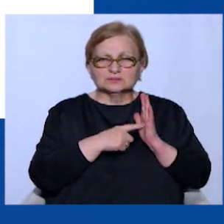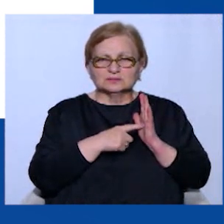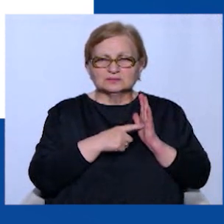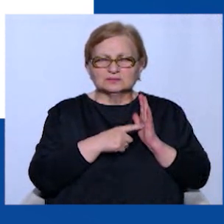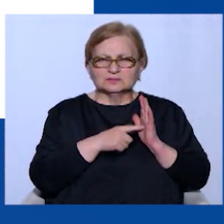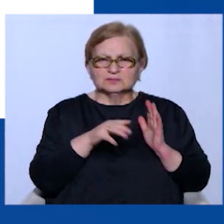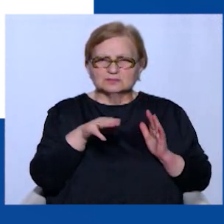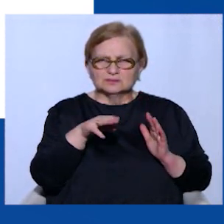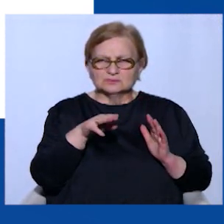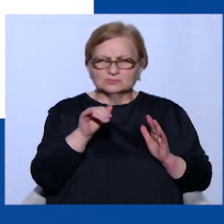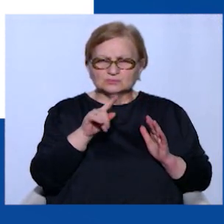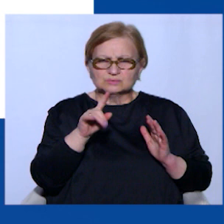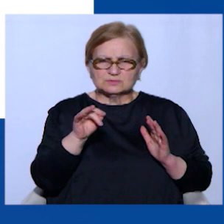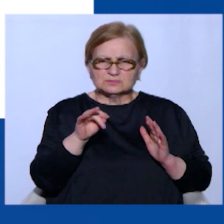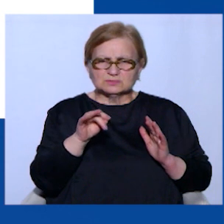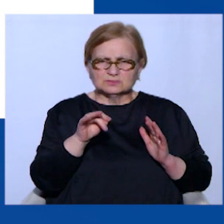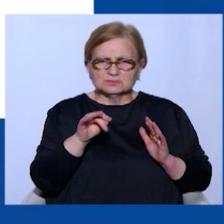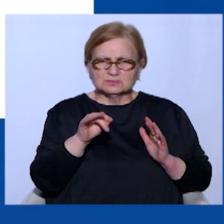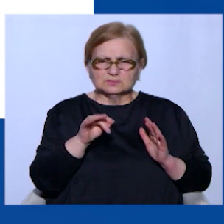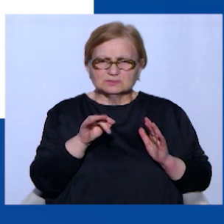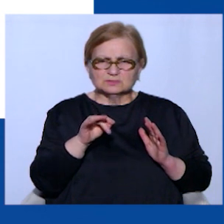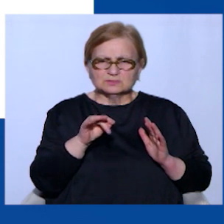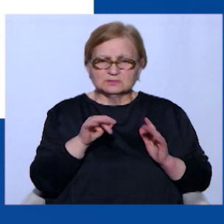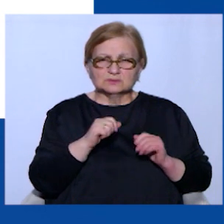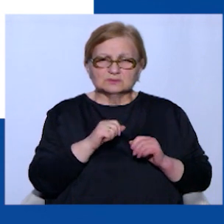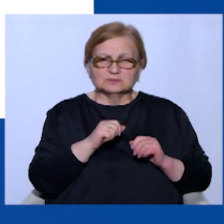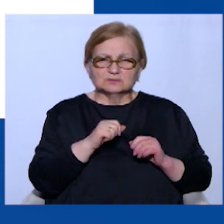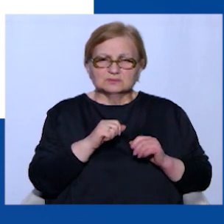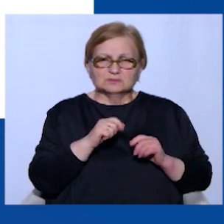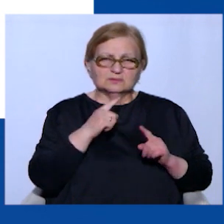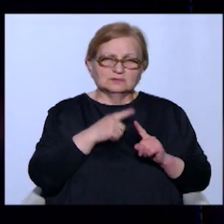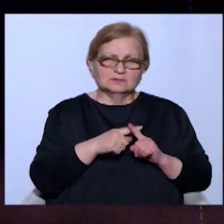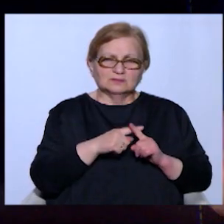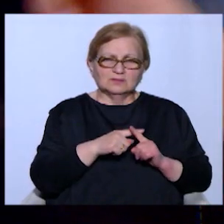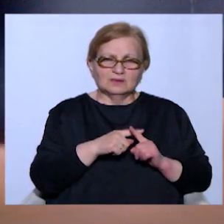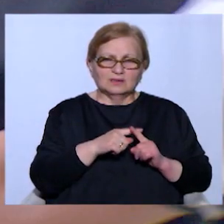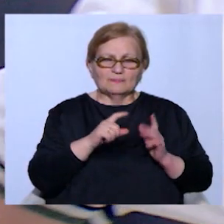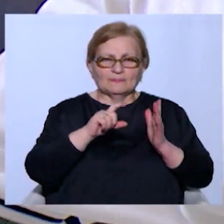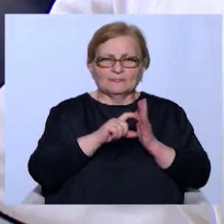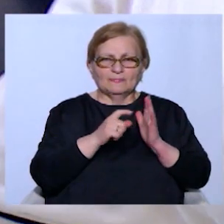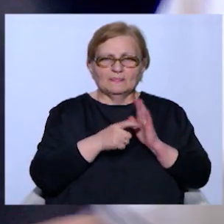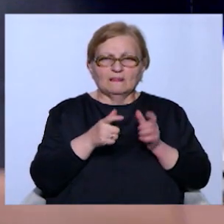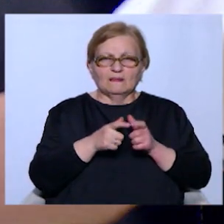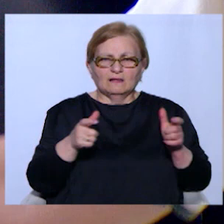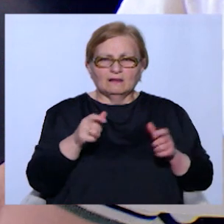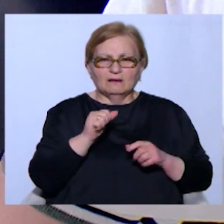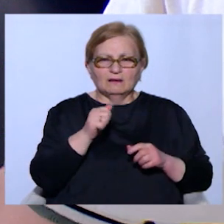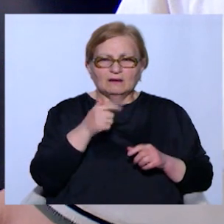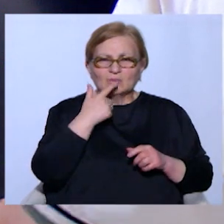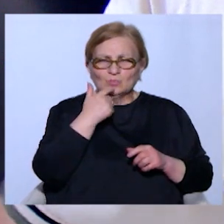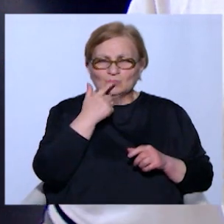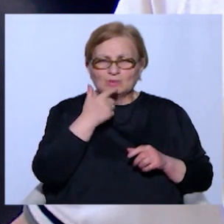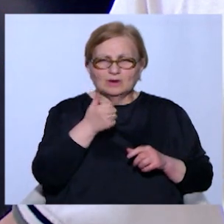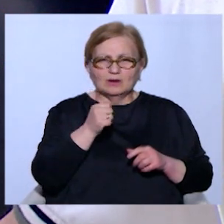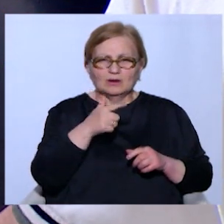შეგვიძლიათ იგივენაირად მიუდგეთ იმ ამოცანას, როგორც წინას. ტუზის ალბათობა პლუს აგურის ალბათობა. ტუზის ალბათობა იქნება